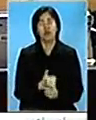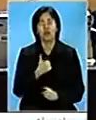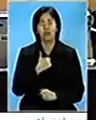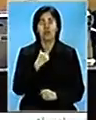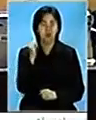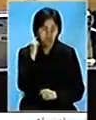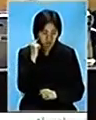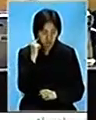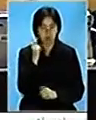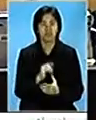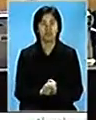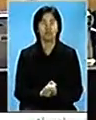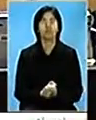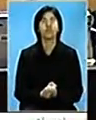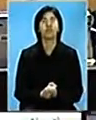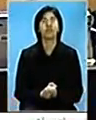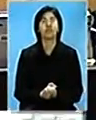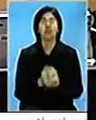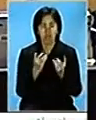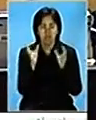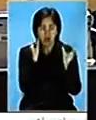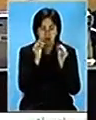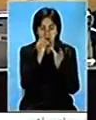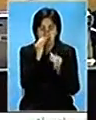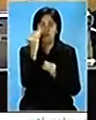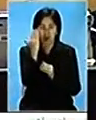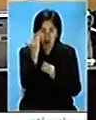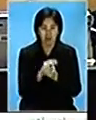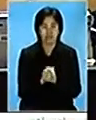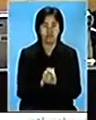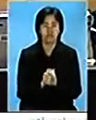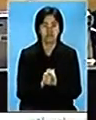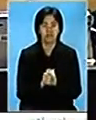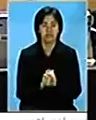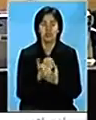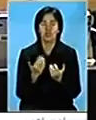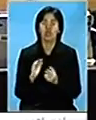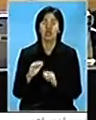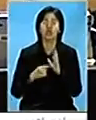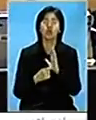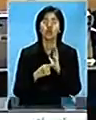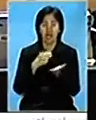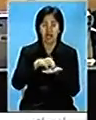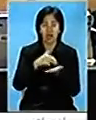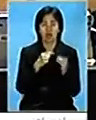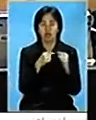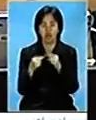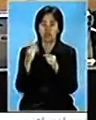ฟังอยู่นะครับก็เดี๋ยวให้ฟังให้ครบถ้วนกระบวนความก่อนนะครับขณะนี้ท่านยกตัวอย่างอยู่เชิญต่อ